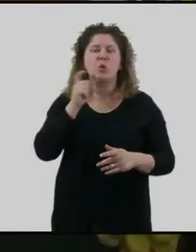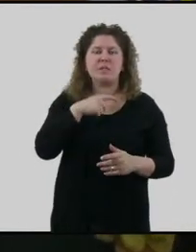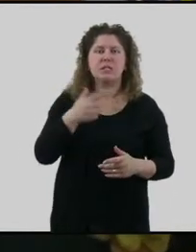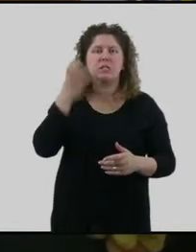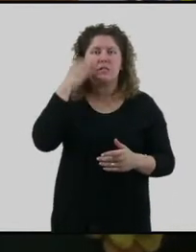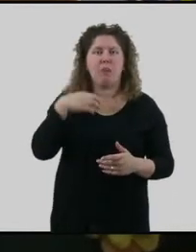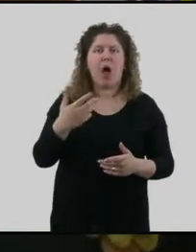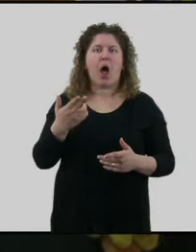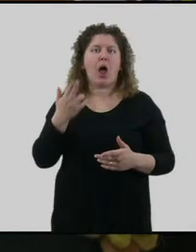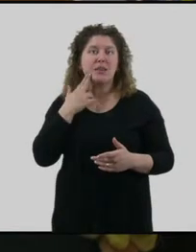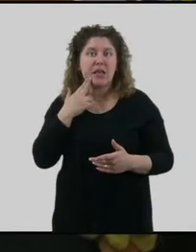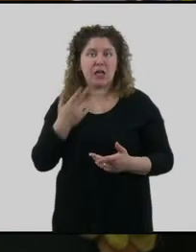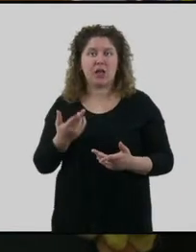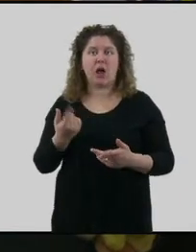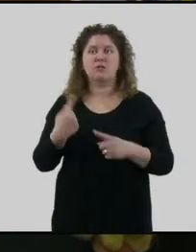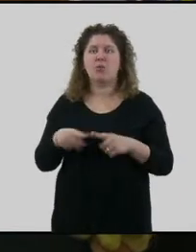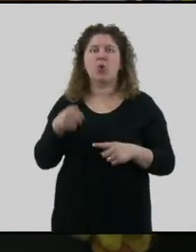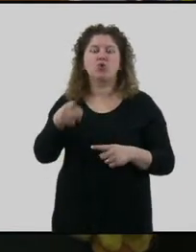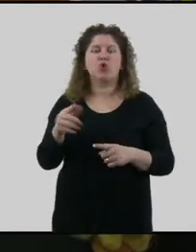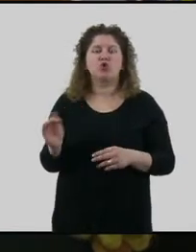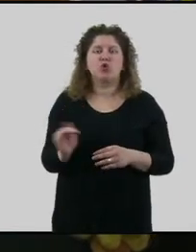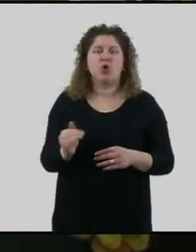teta, čisto zato što je dijete ostalo